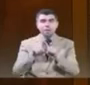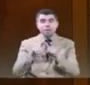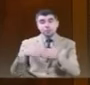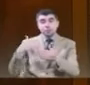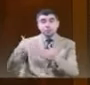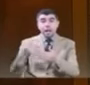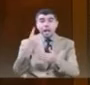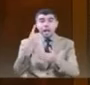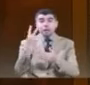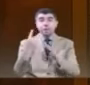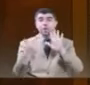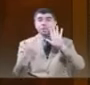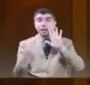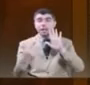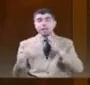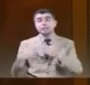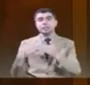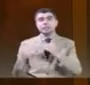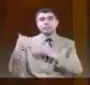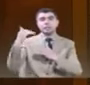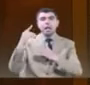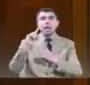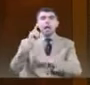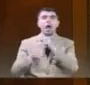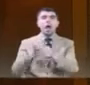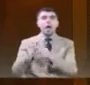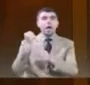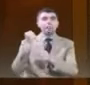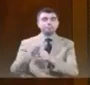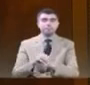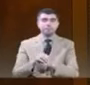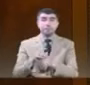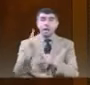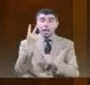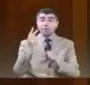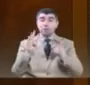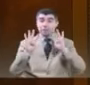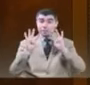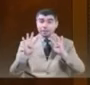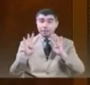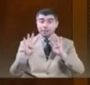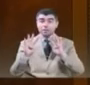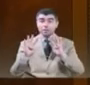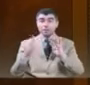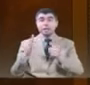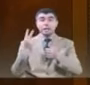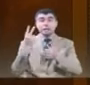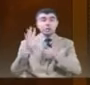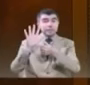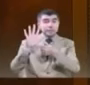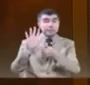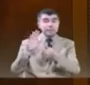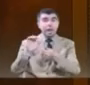اللي غيخرج في 2017 غيزيد سنة، واللي غيخرج 2018 غنوصل 62